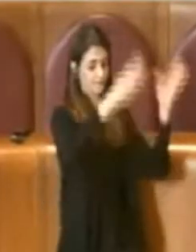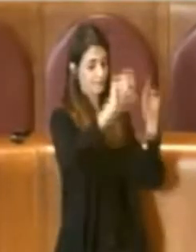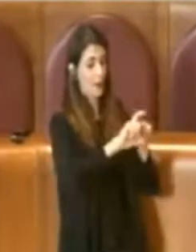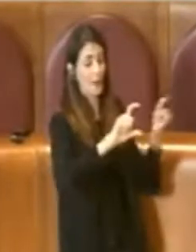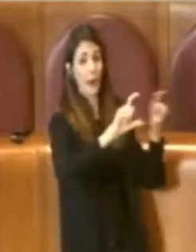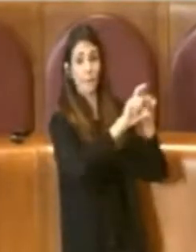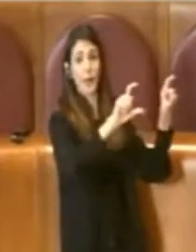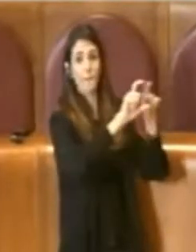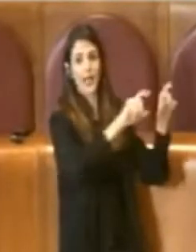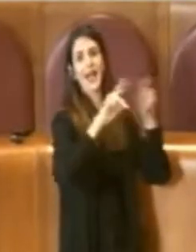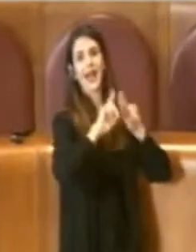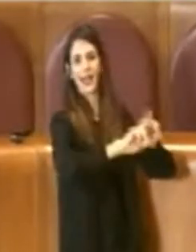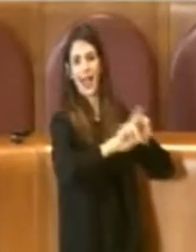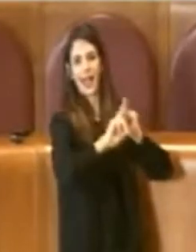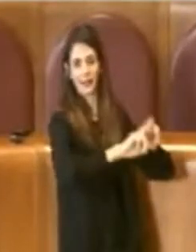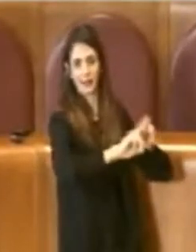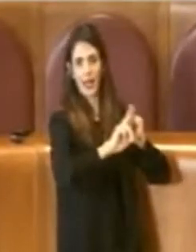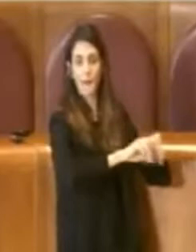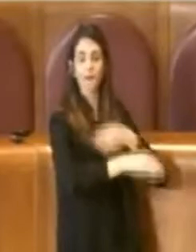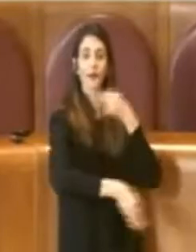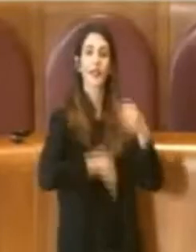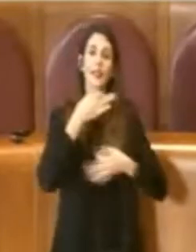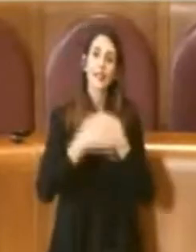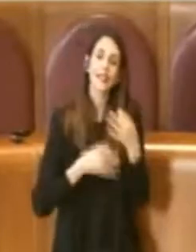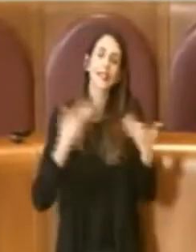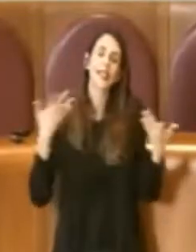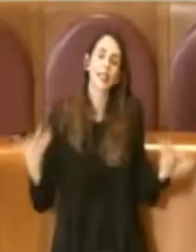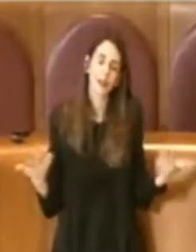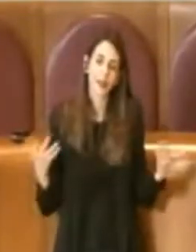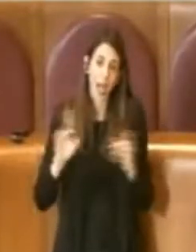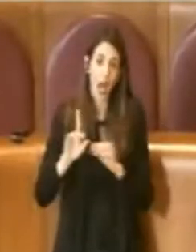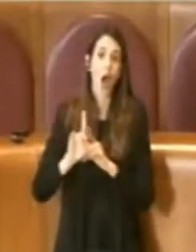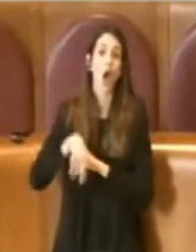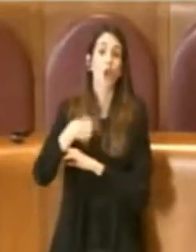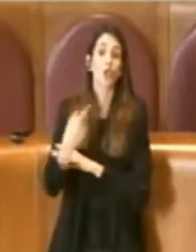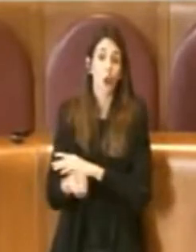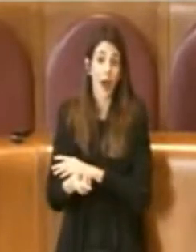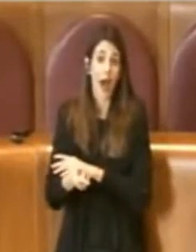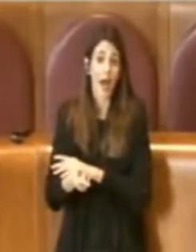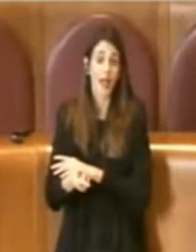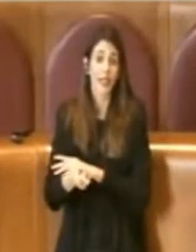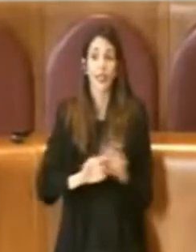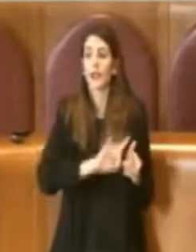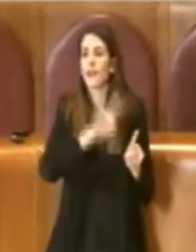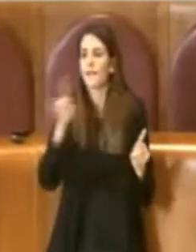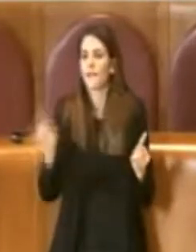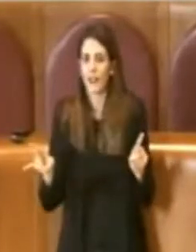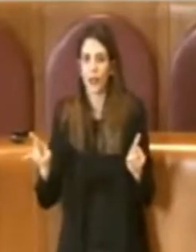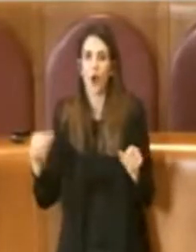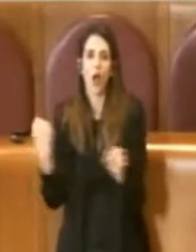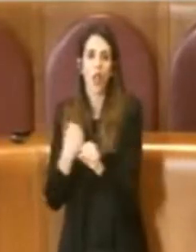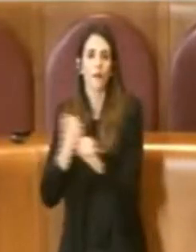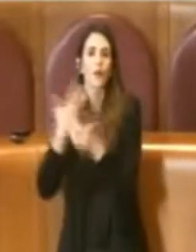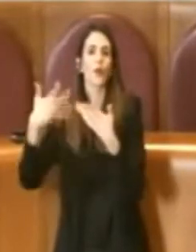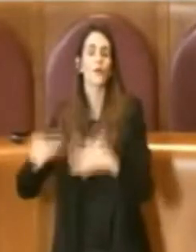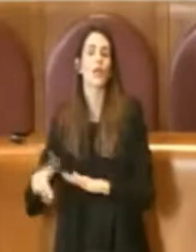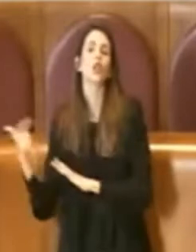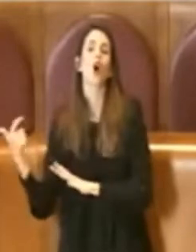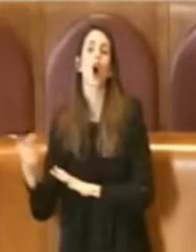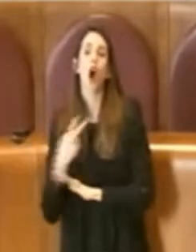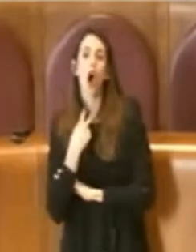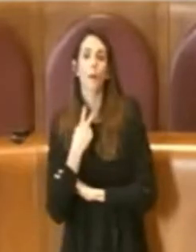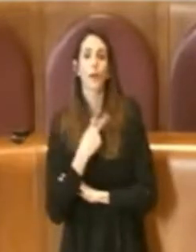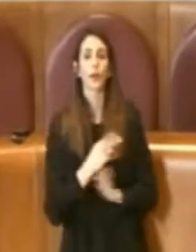giorni successivi, credo da domani, ai noi dovranno montare questo ponteggio. Questo perché, ripetiamo, ci